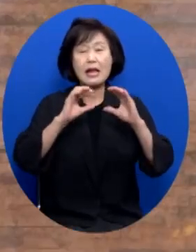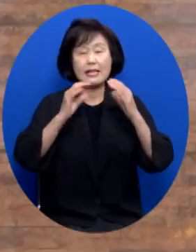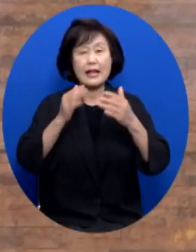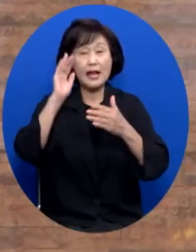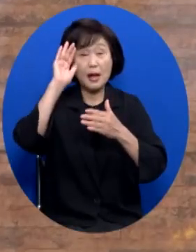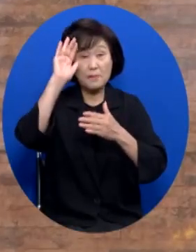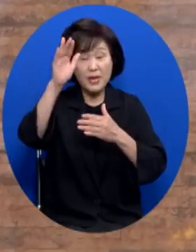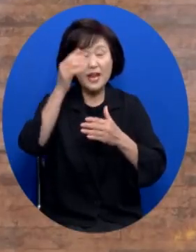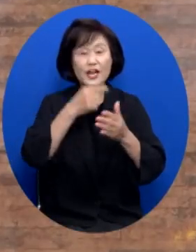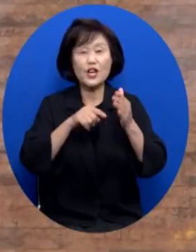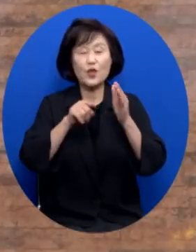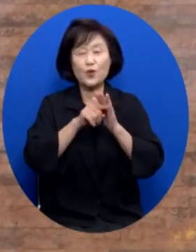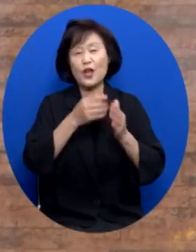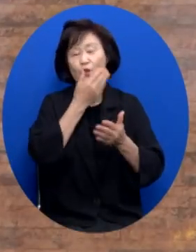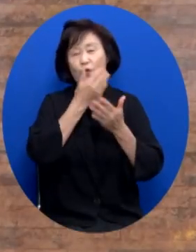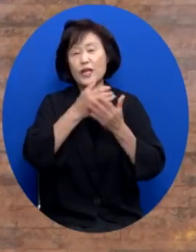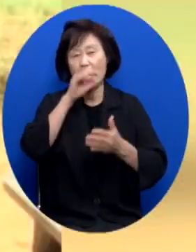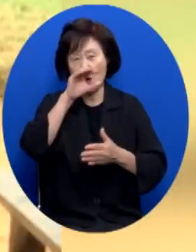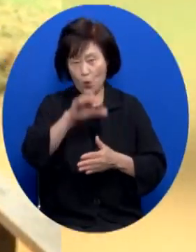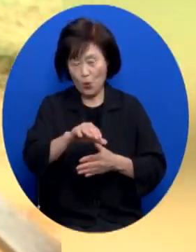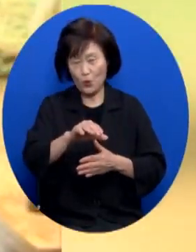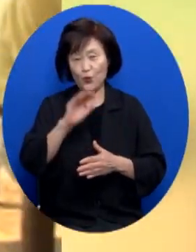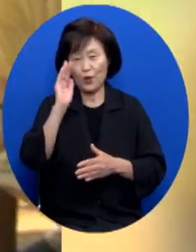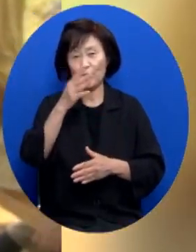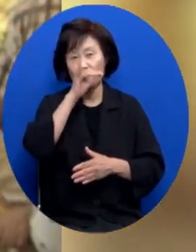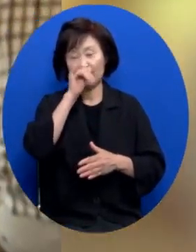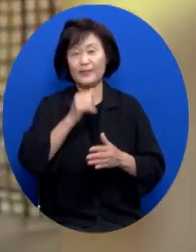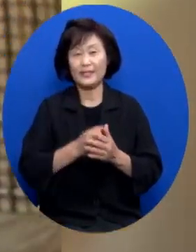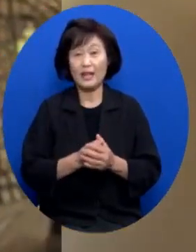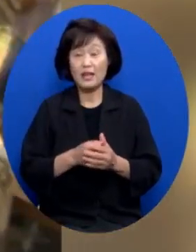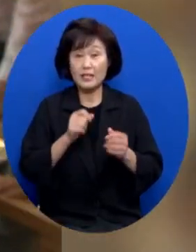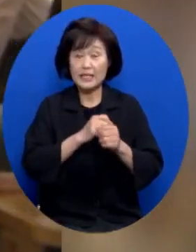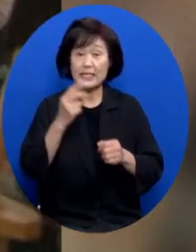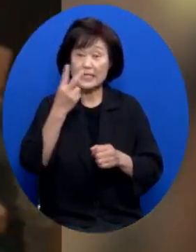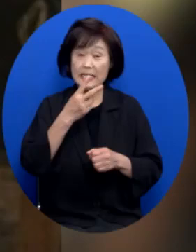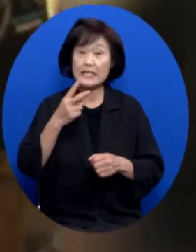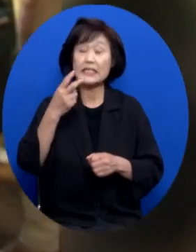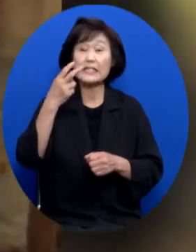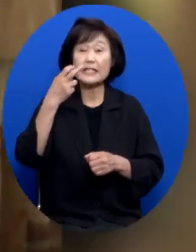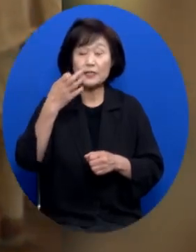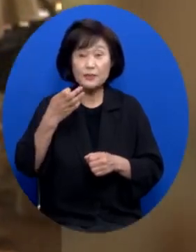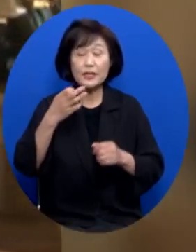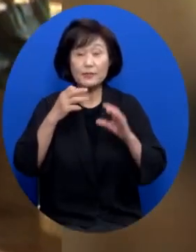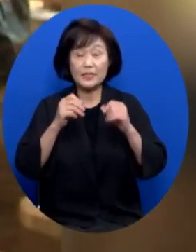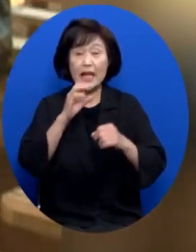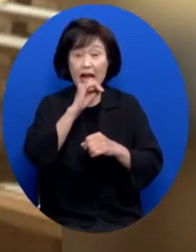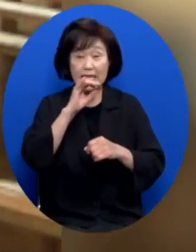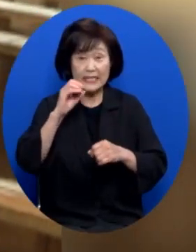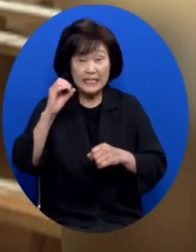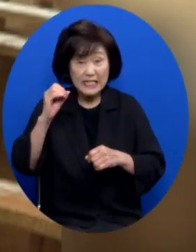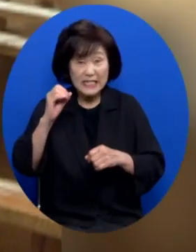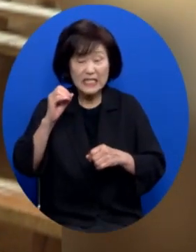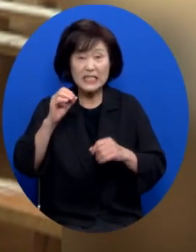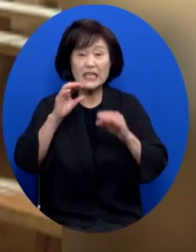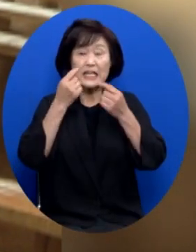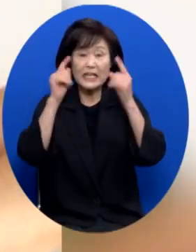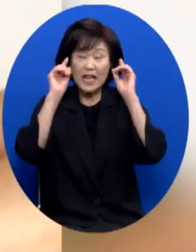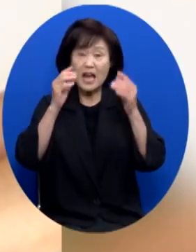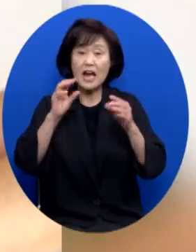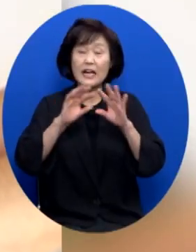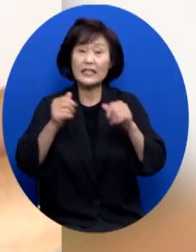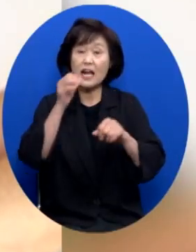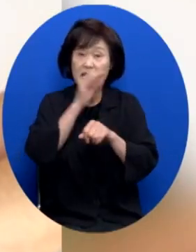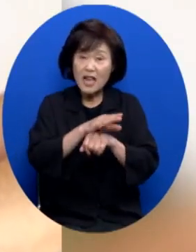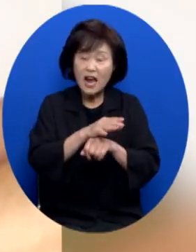인재 양성의 요람으로 주목받고 있습니다. 특히 2013년 ICCC 대학 부지 구입부터 건축은